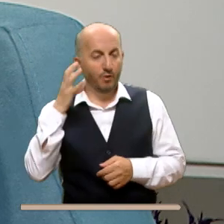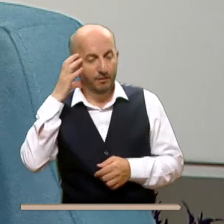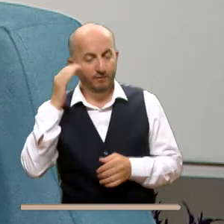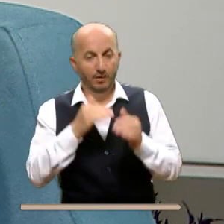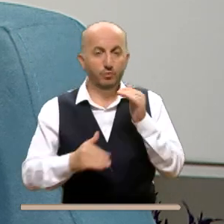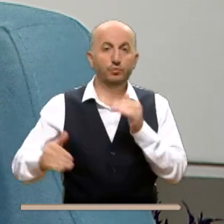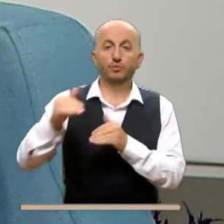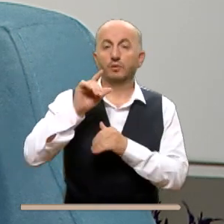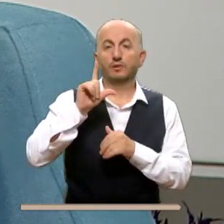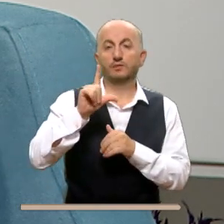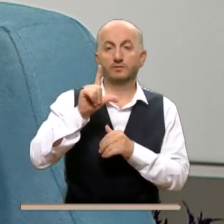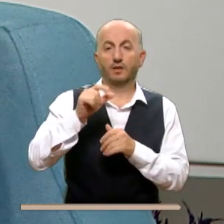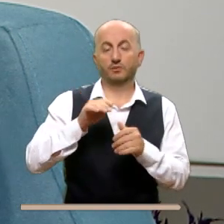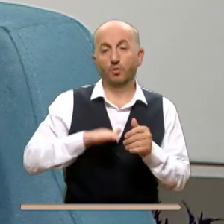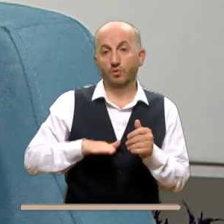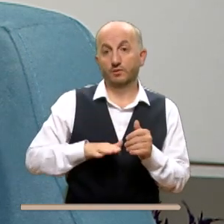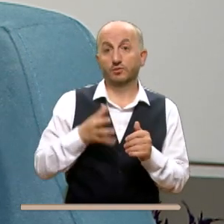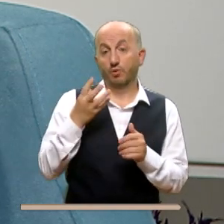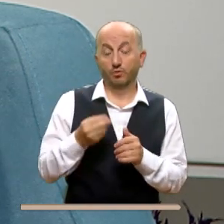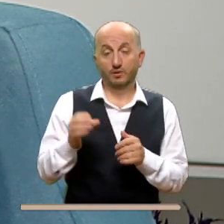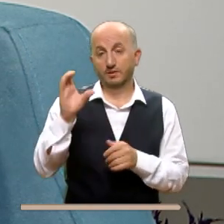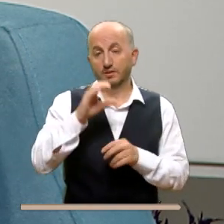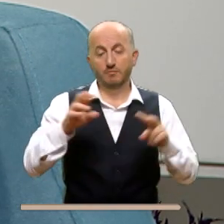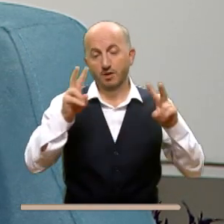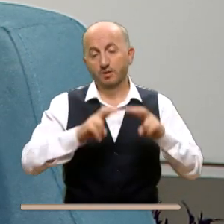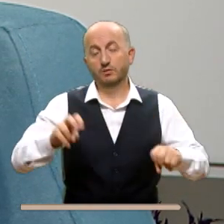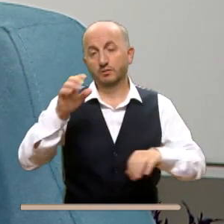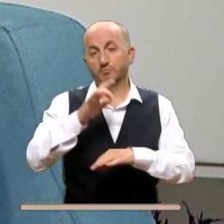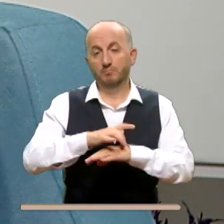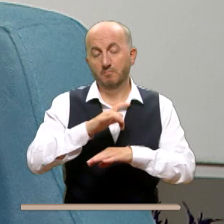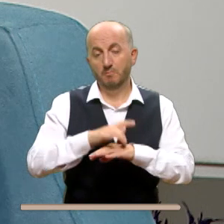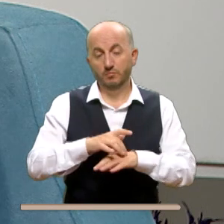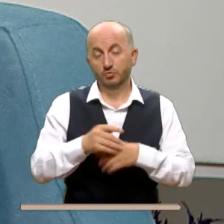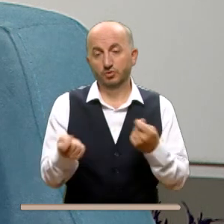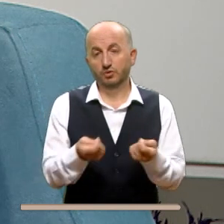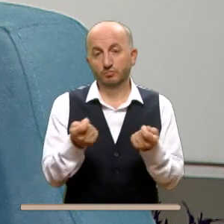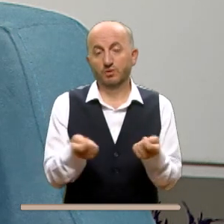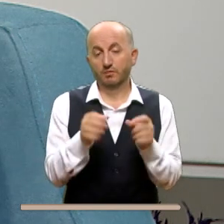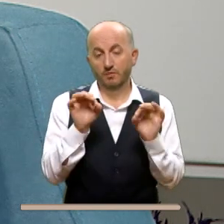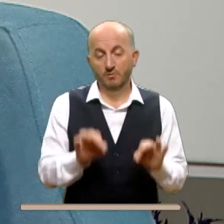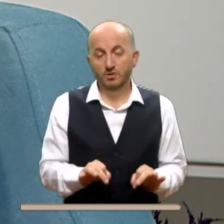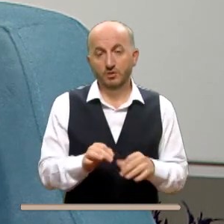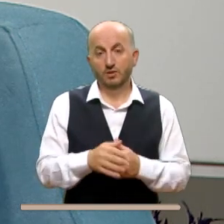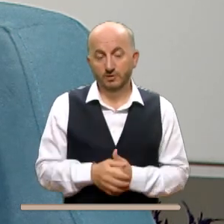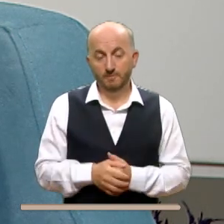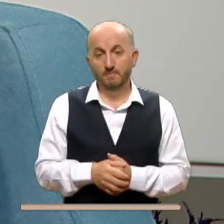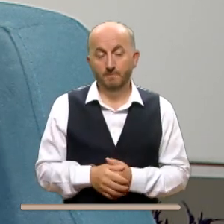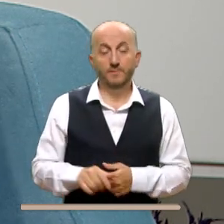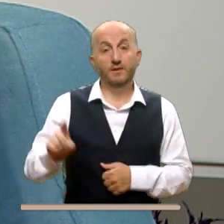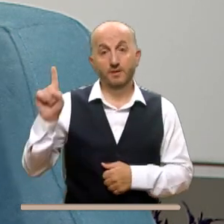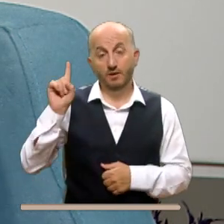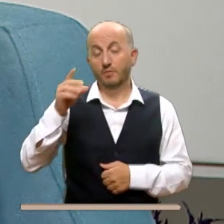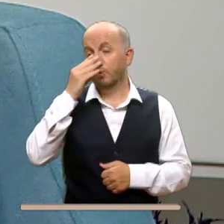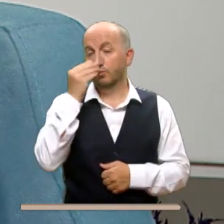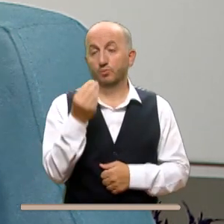olarak 1989 yılında İslam Araştırmaları Merkezi'nde araştırmacı adayı olarak çalışmalarıma başladım. Cenab-ı Hakk'ın